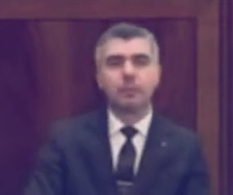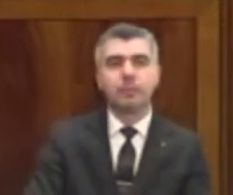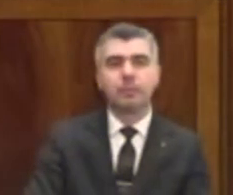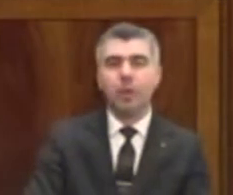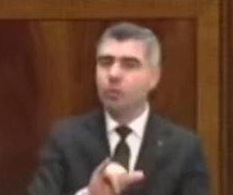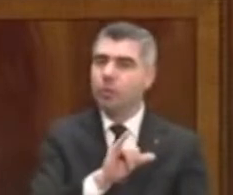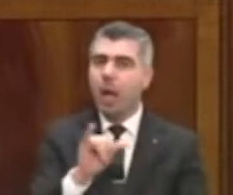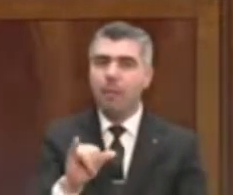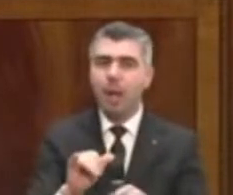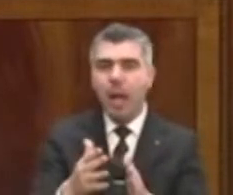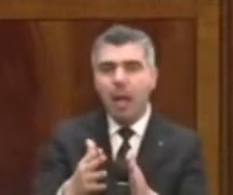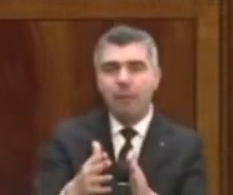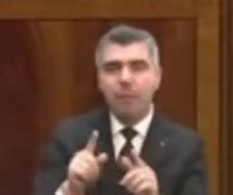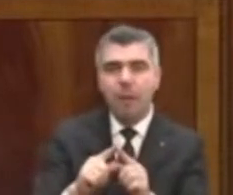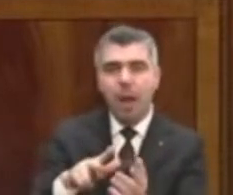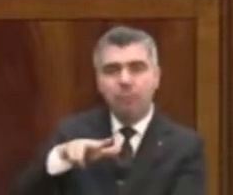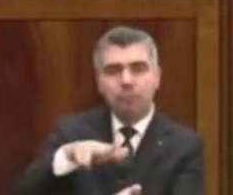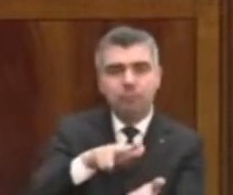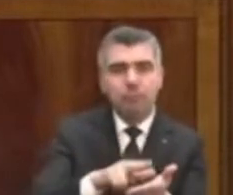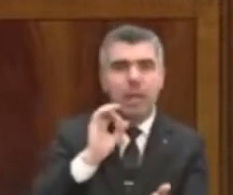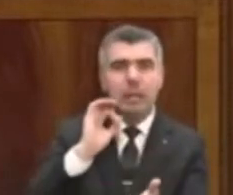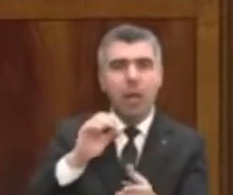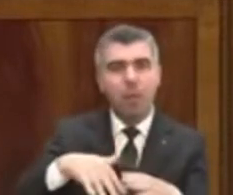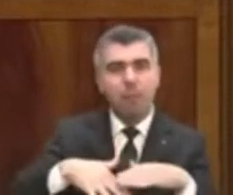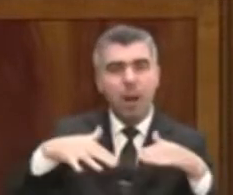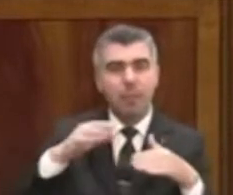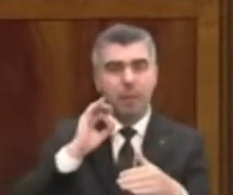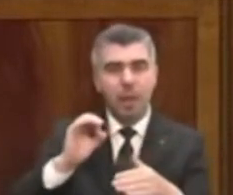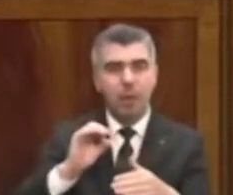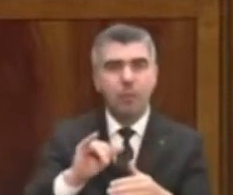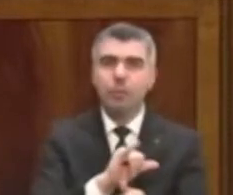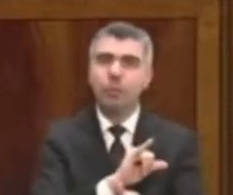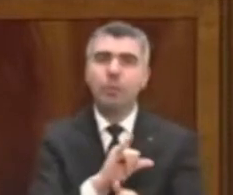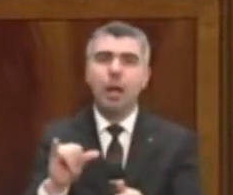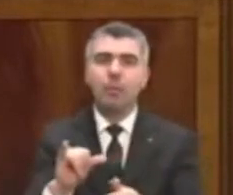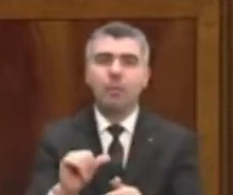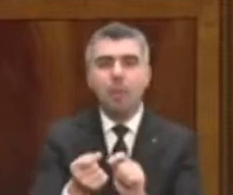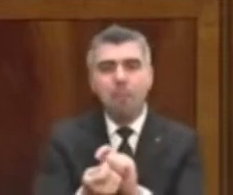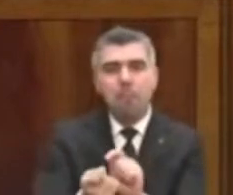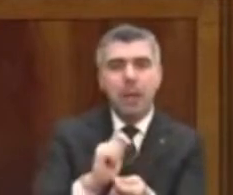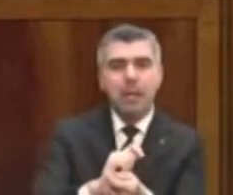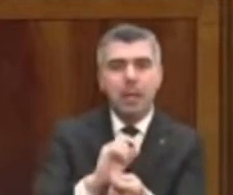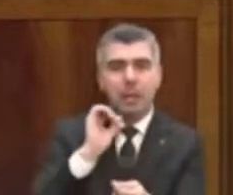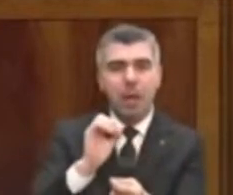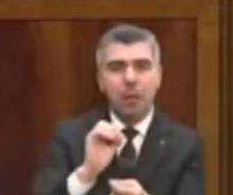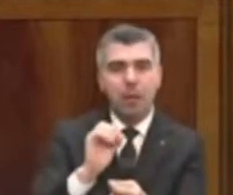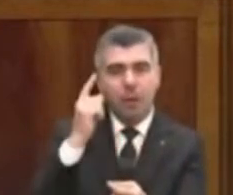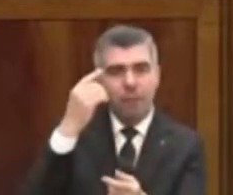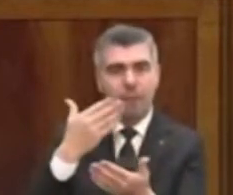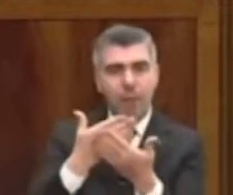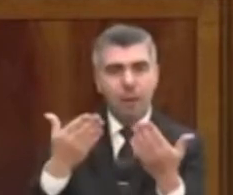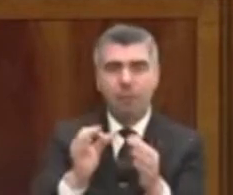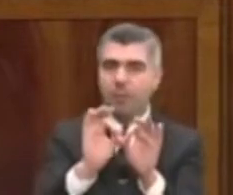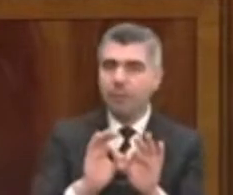ولن تخيفنا قراراتهم، ولن نغير من مسارنا ومن مقاربتنا.